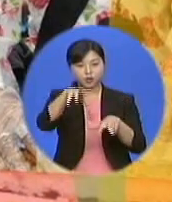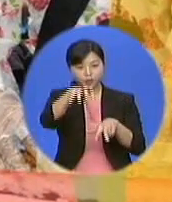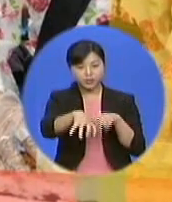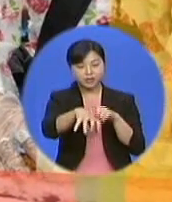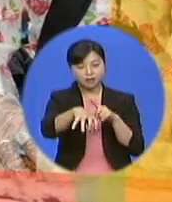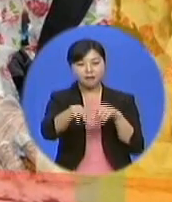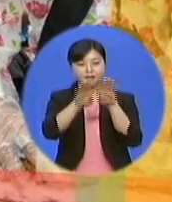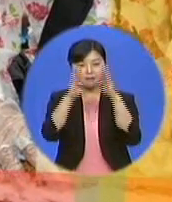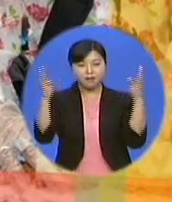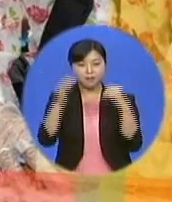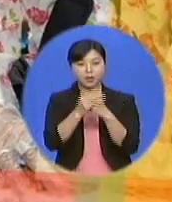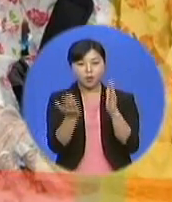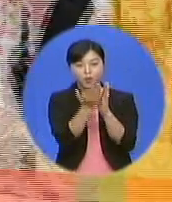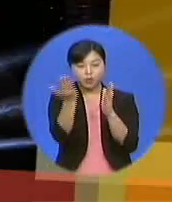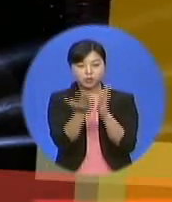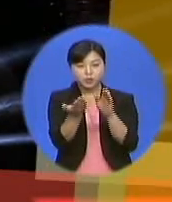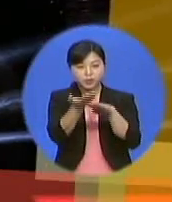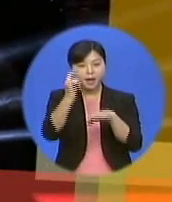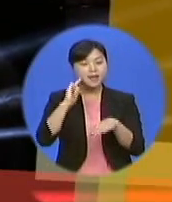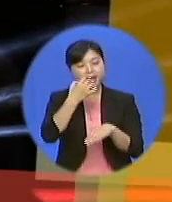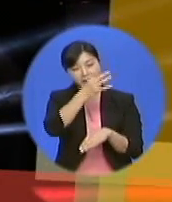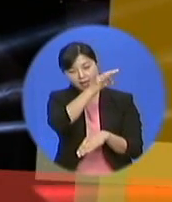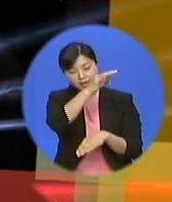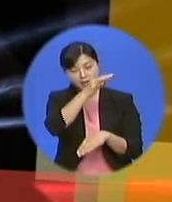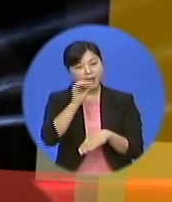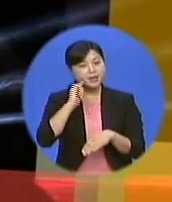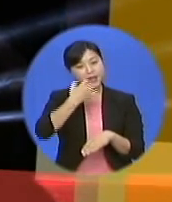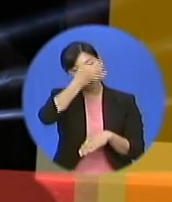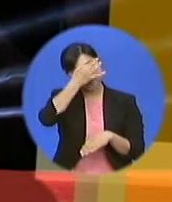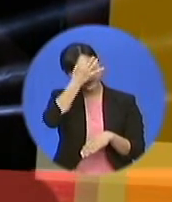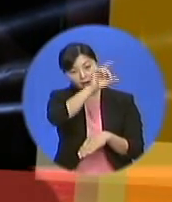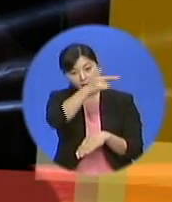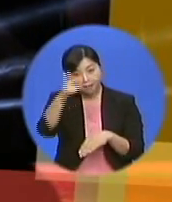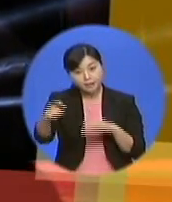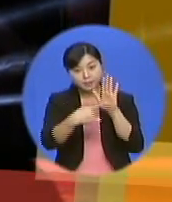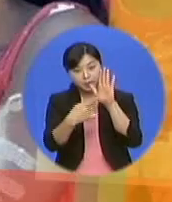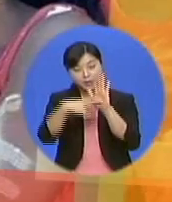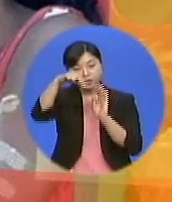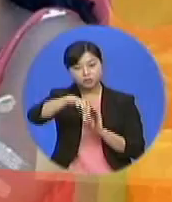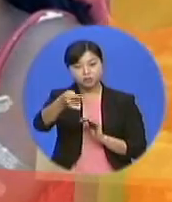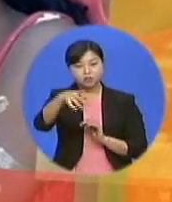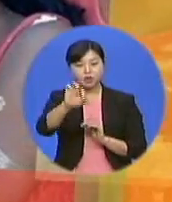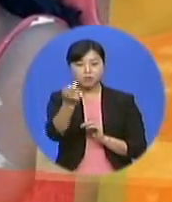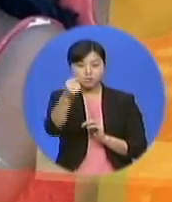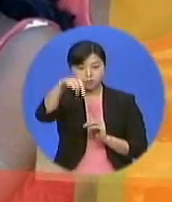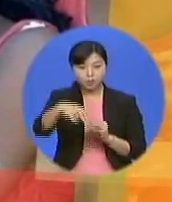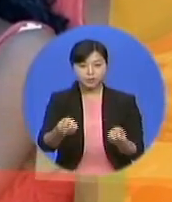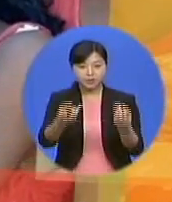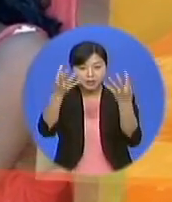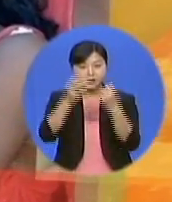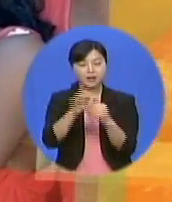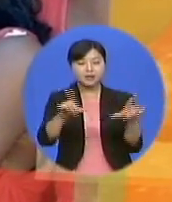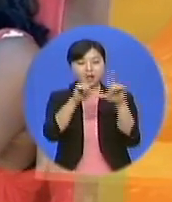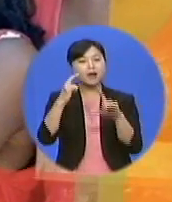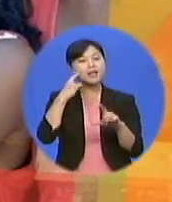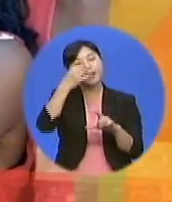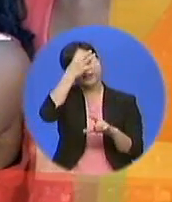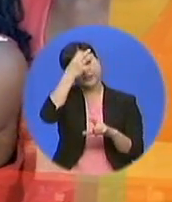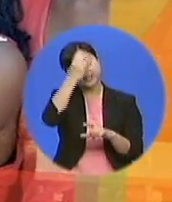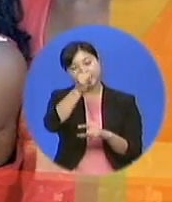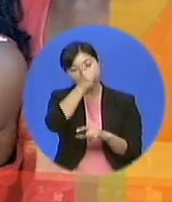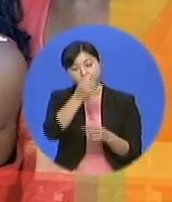1원에서 열립니다. 호수의 예술이 담겨있는 수성못 페스티벌. 생활예술이 담겨있는 축제를